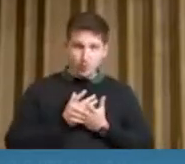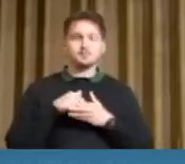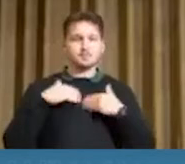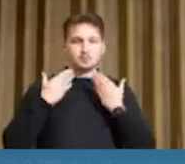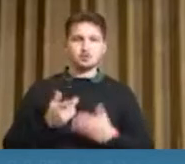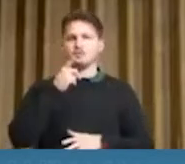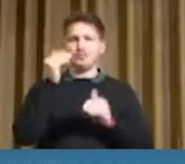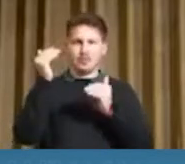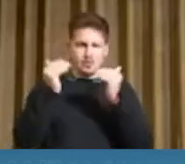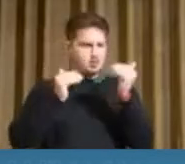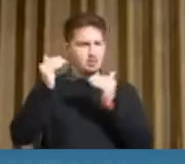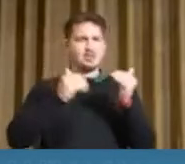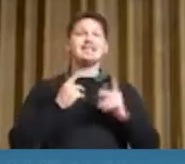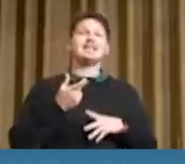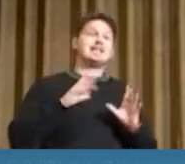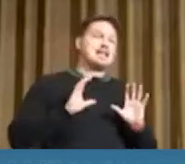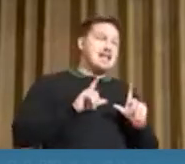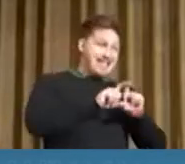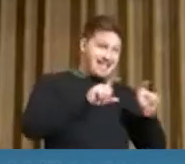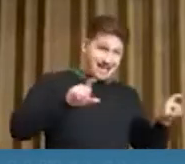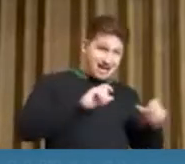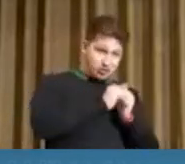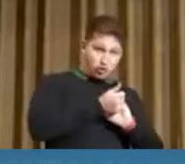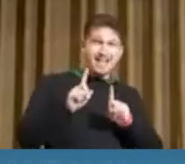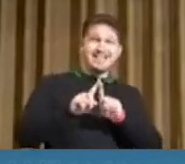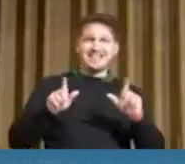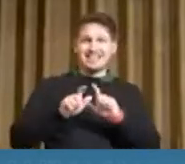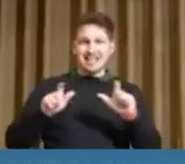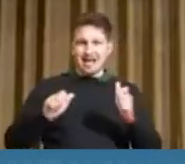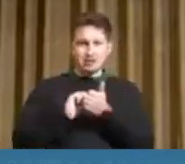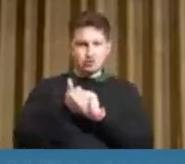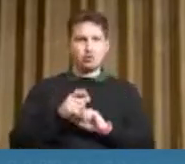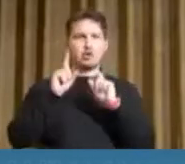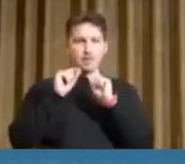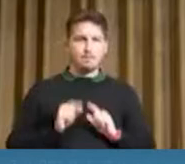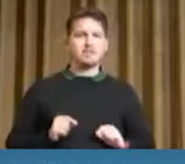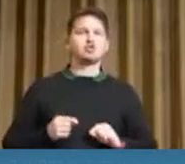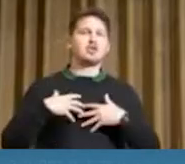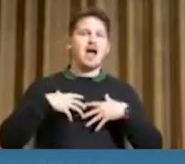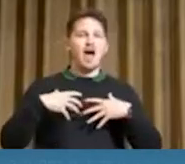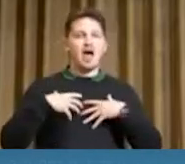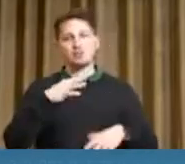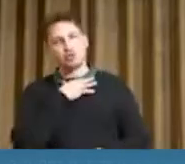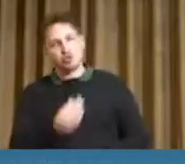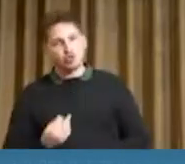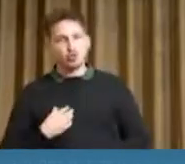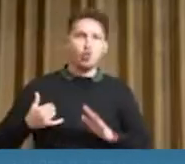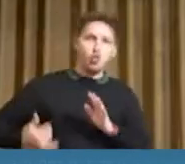dargestellt, Vergleich Kader, Nicht-Kadersportler, also mit Atemnot, Ruhe bei Belastung, Durchfall,